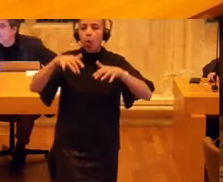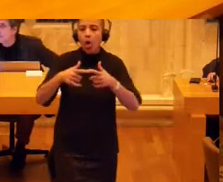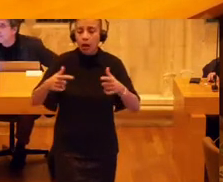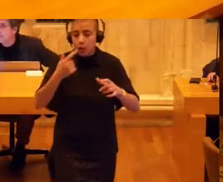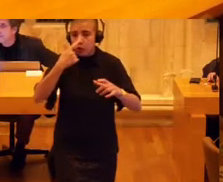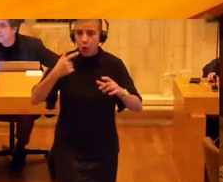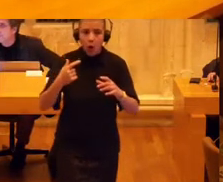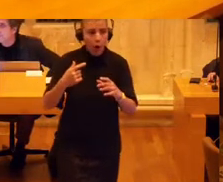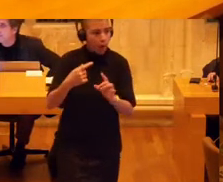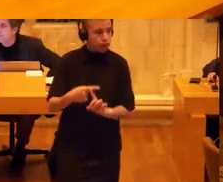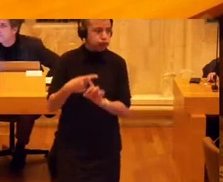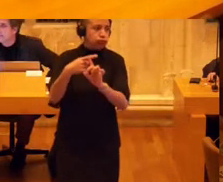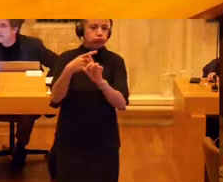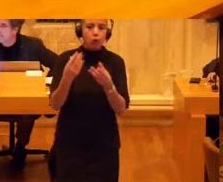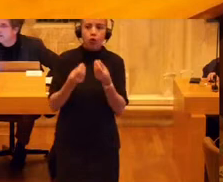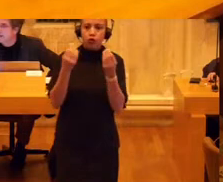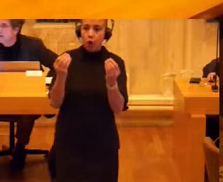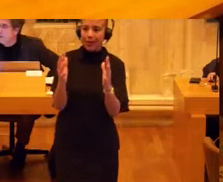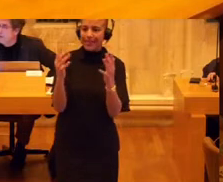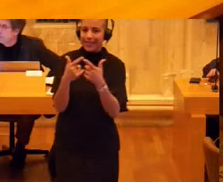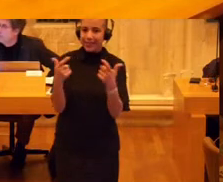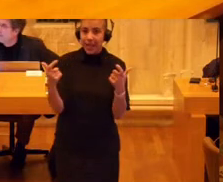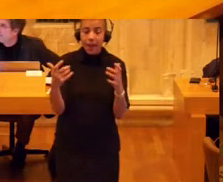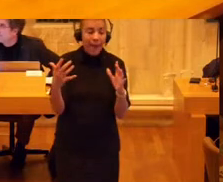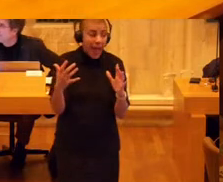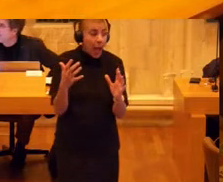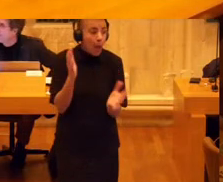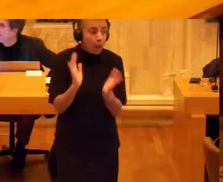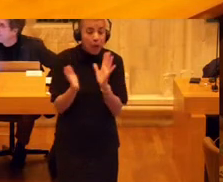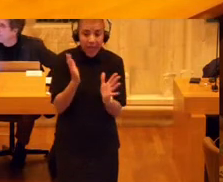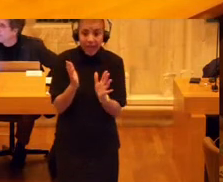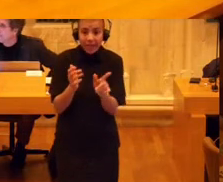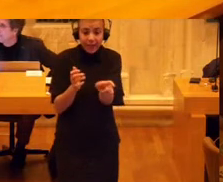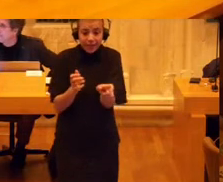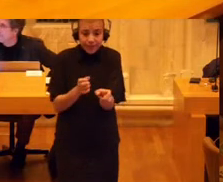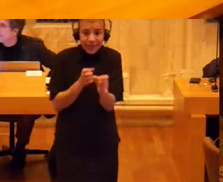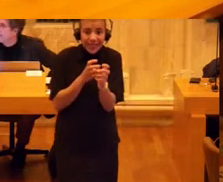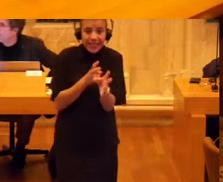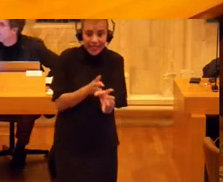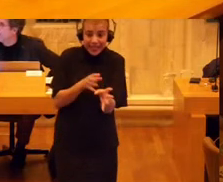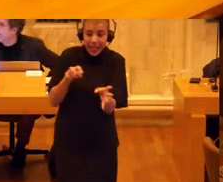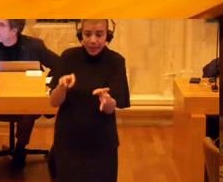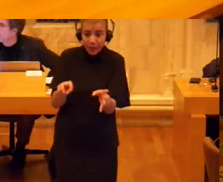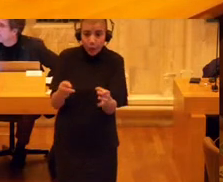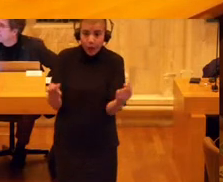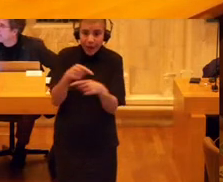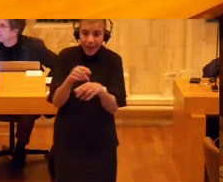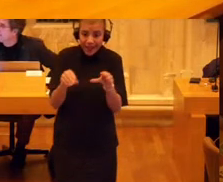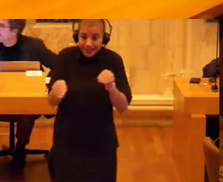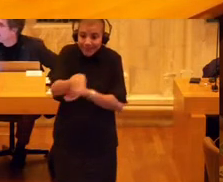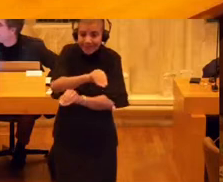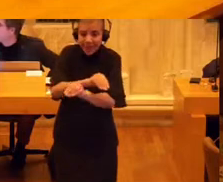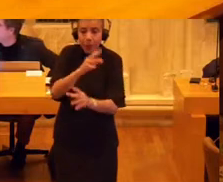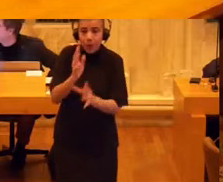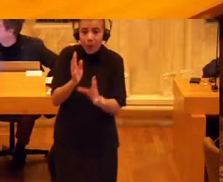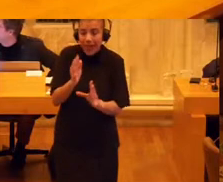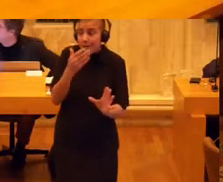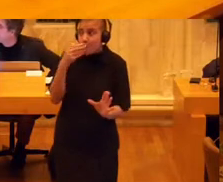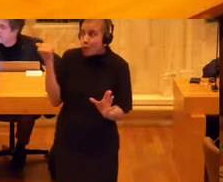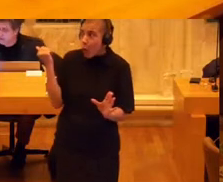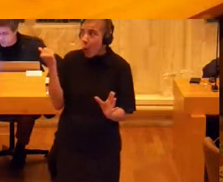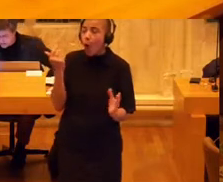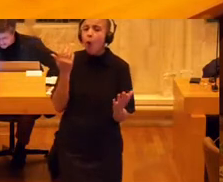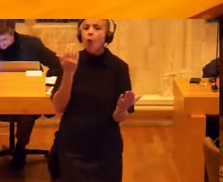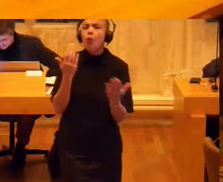la partie végétalisation et la piste cyclable, on aurait un effet bénéfique pour le cycliste. Et on ne va pas recréer ce qui a été fait, la